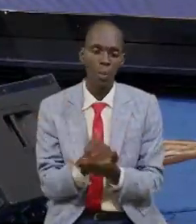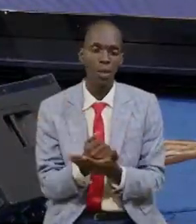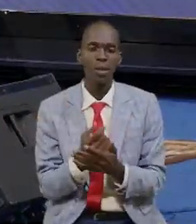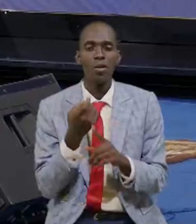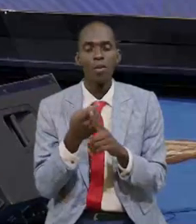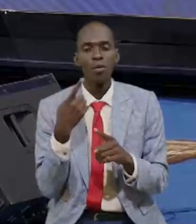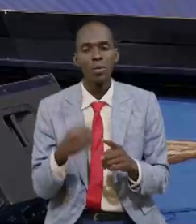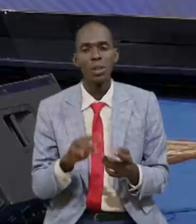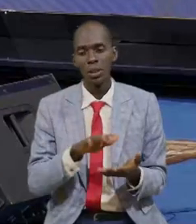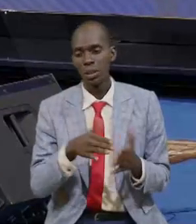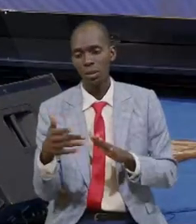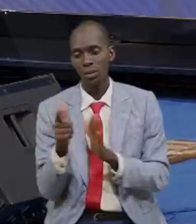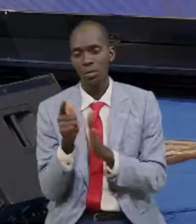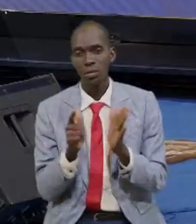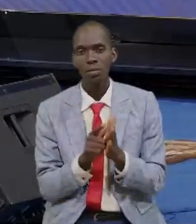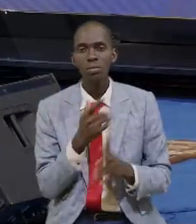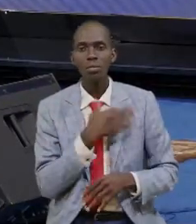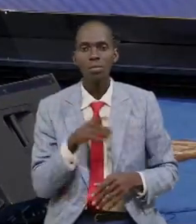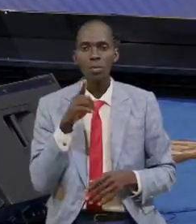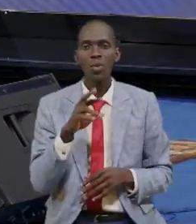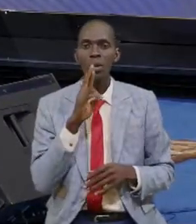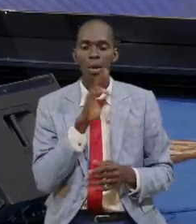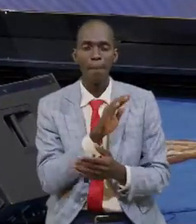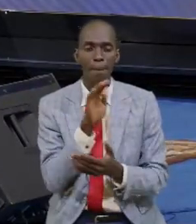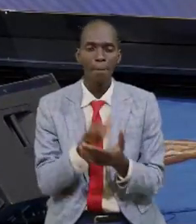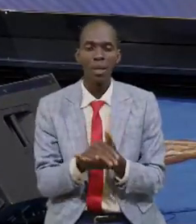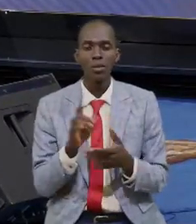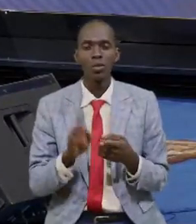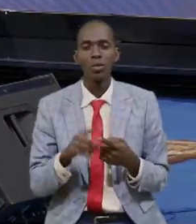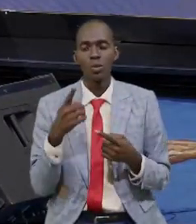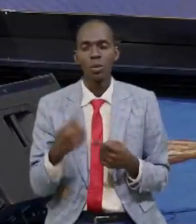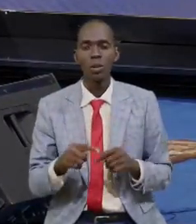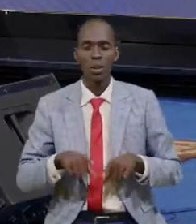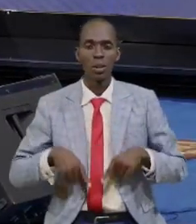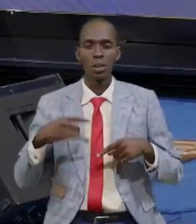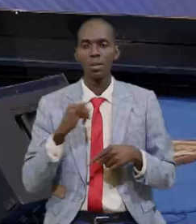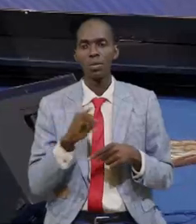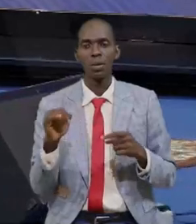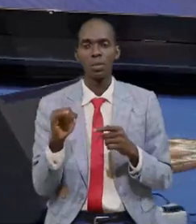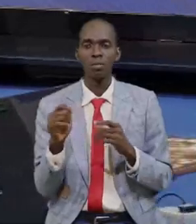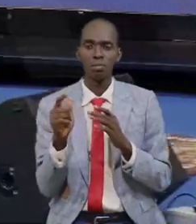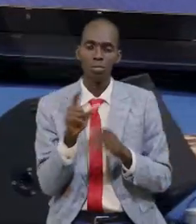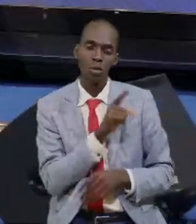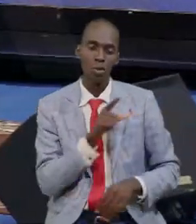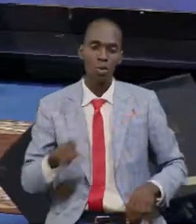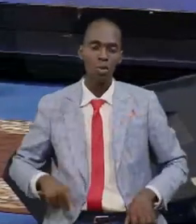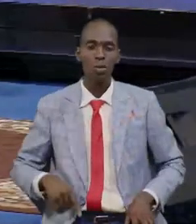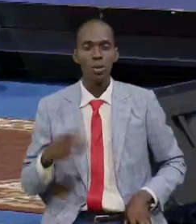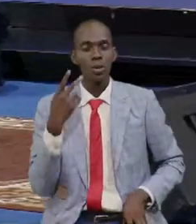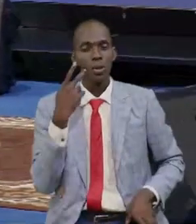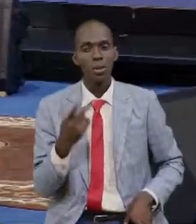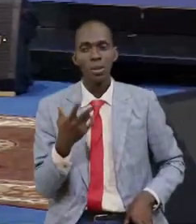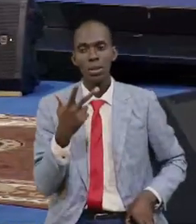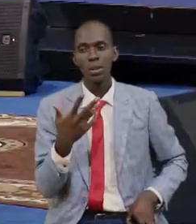de la loi morte et vous êtes marié au Dieu vivant. Nous allons voir trois points rapidement.